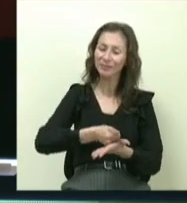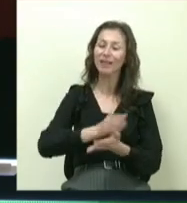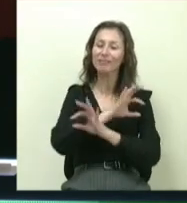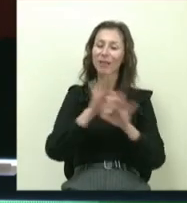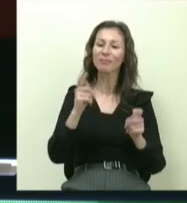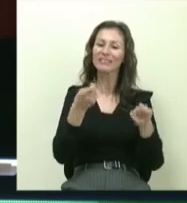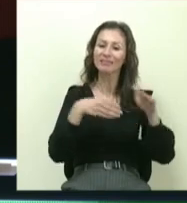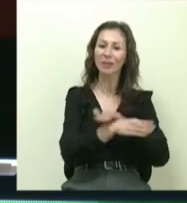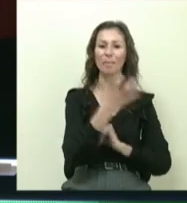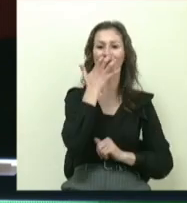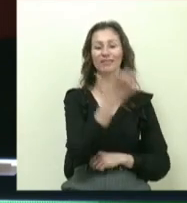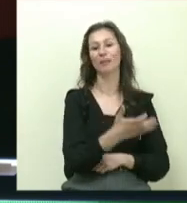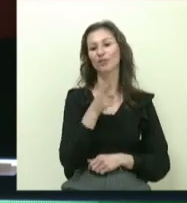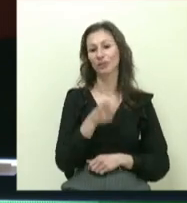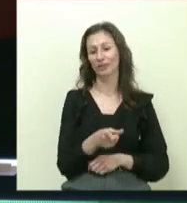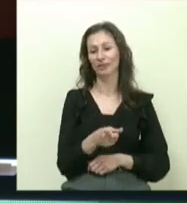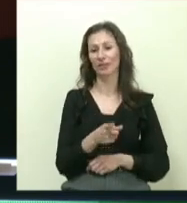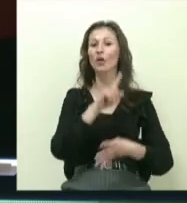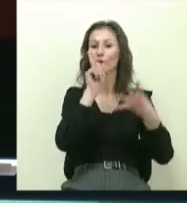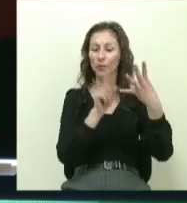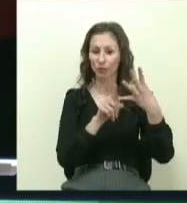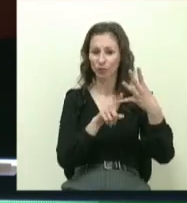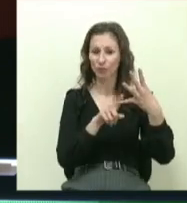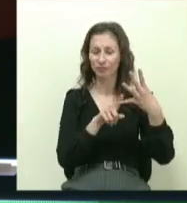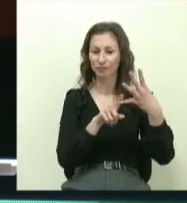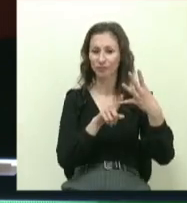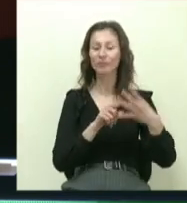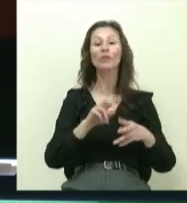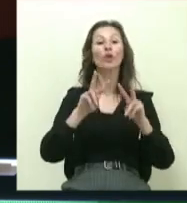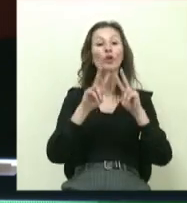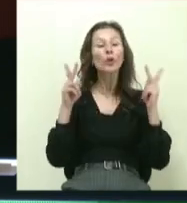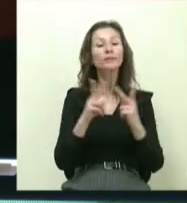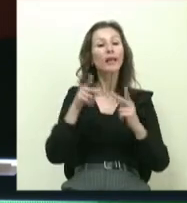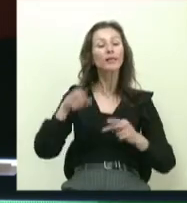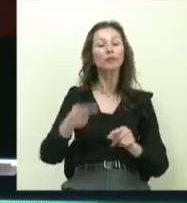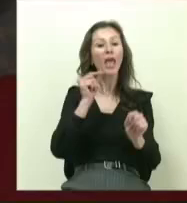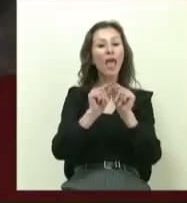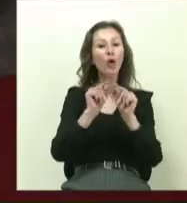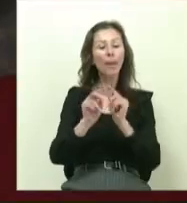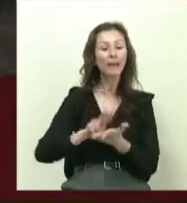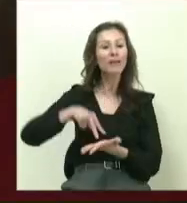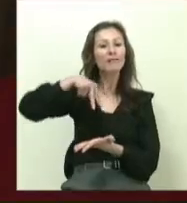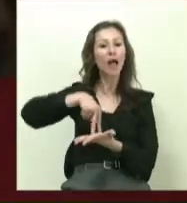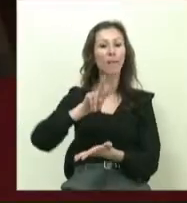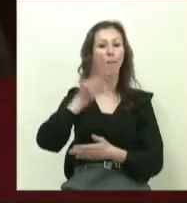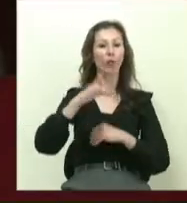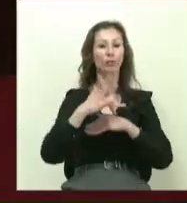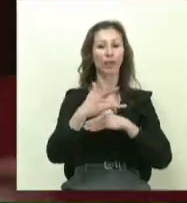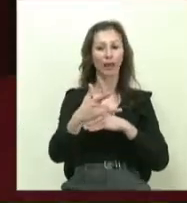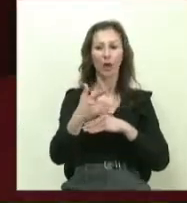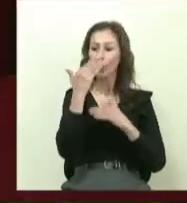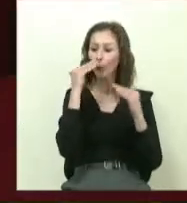istihdam yaratılabilecektir dördüncüsü küreselleşmiş Ekonomik kalkınma modeline